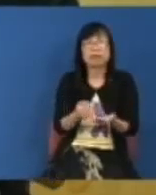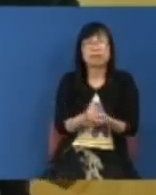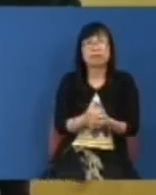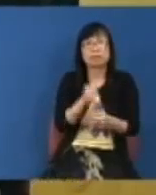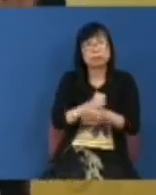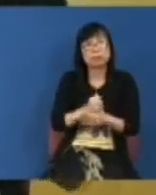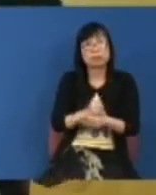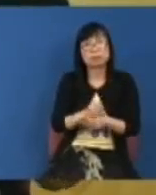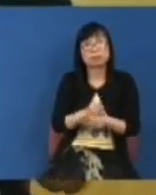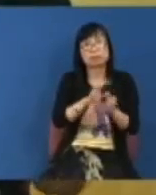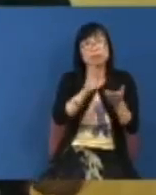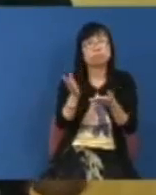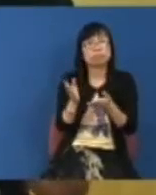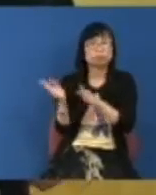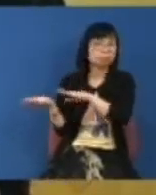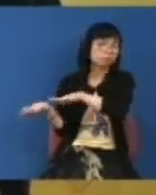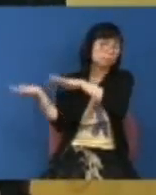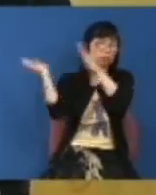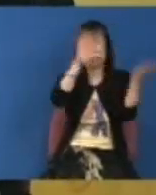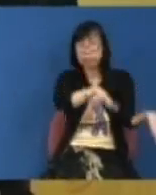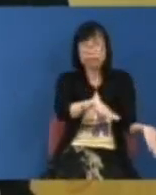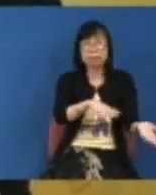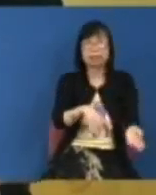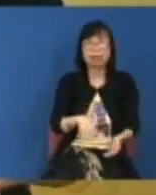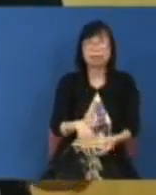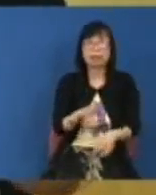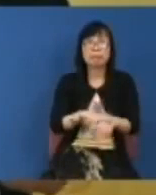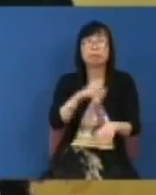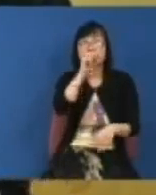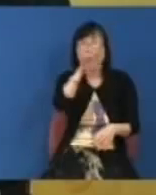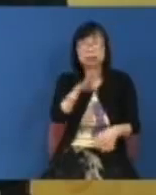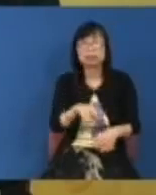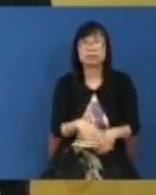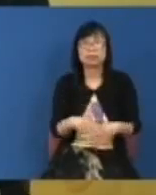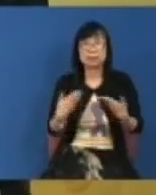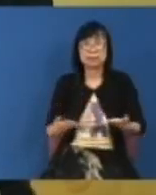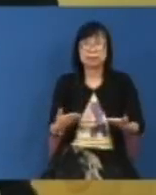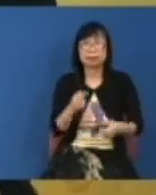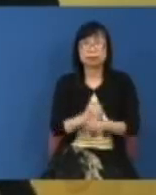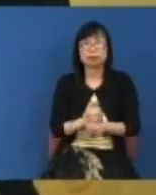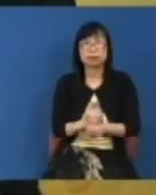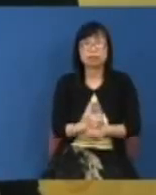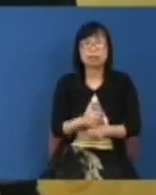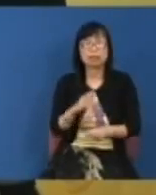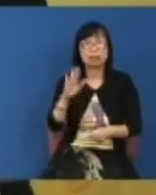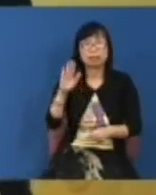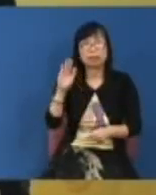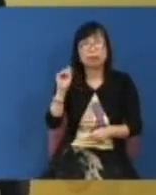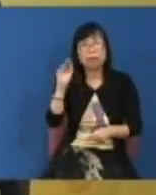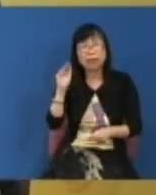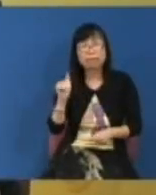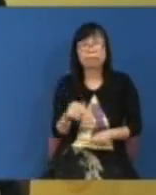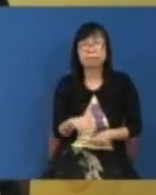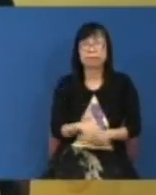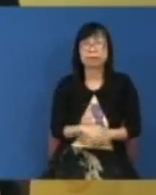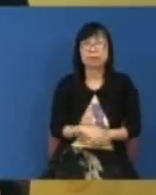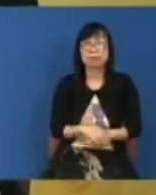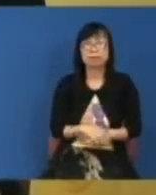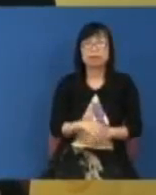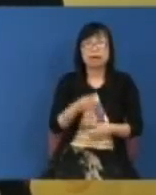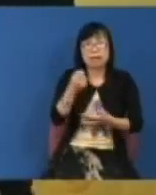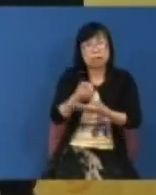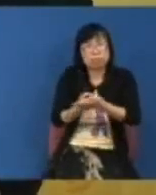做嘅嘢推翻曬啊嘛，就好似頭先所講成嚿嘢就係話佢而家做緊嘢其實可能嗱，我話可能啦，係出賣